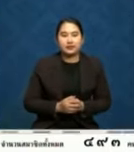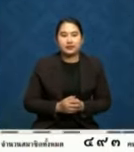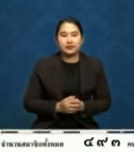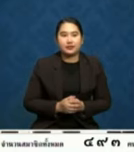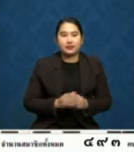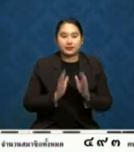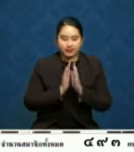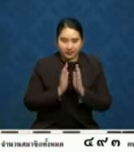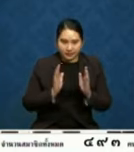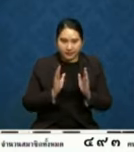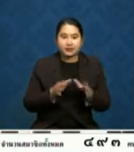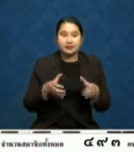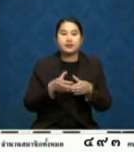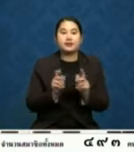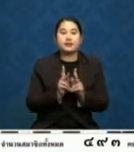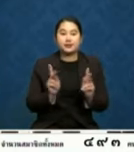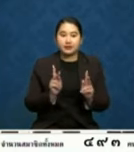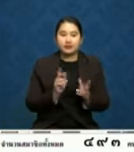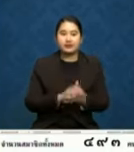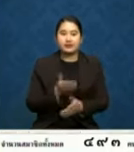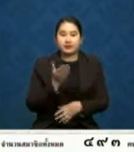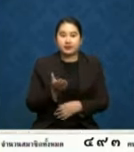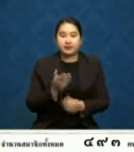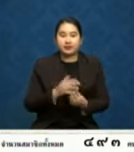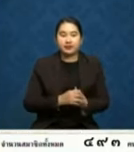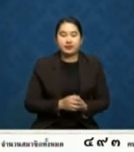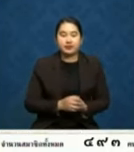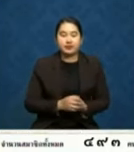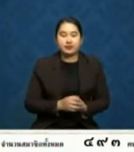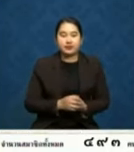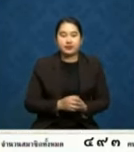ขอบคุณคณะกรรมาธิการนะครับครับเชิญ